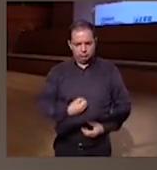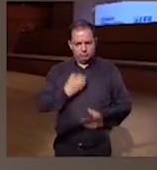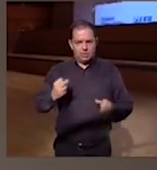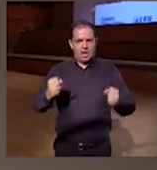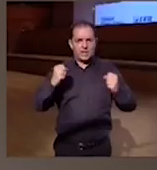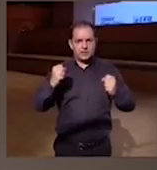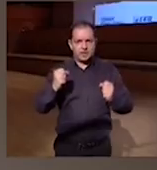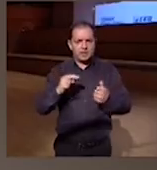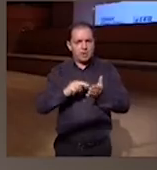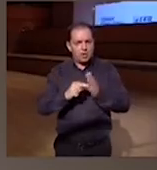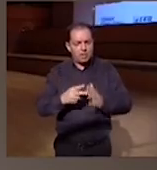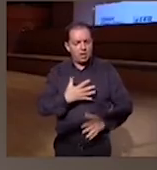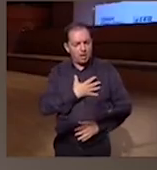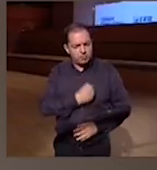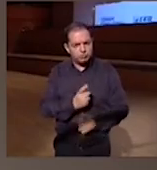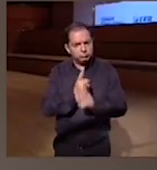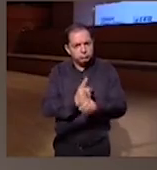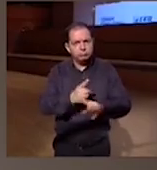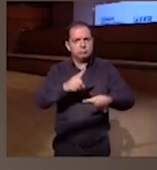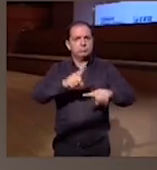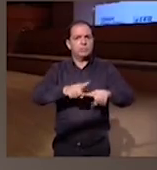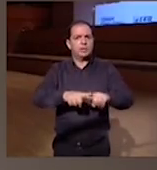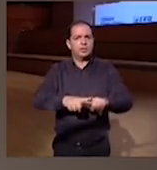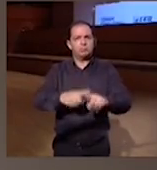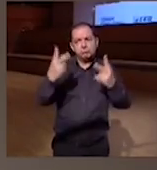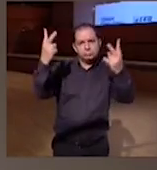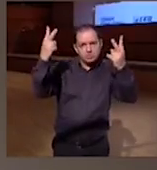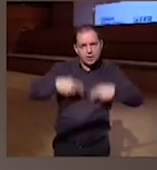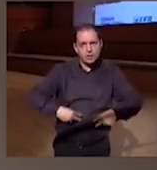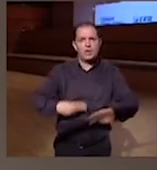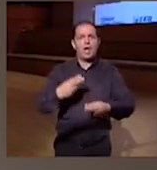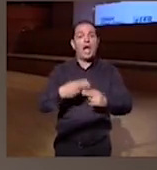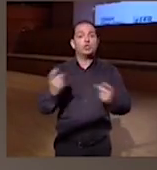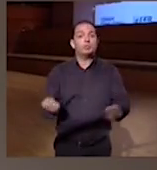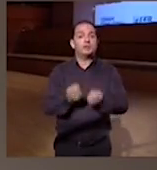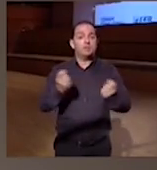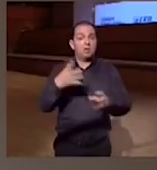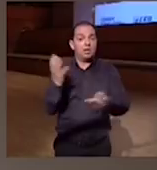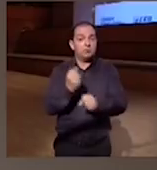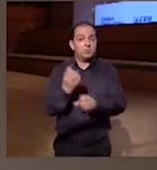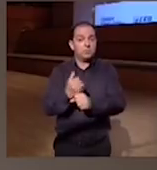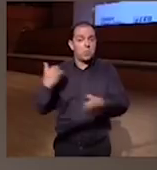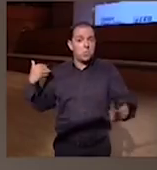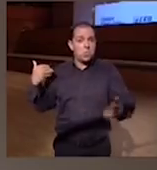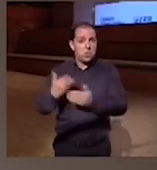να διατηρηθεί ακέραια η αξιοπιστία που με τόσο κόπο κατακτήσαμε.